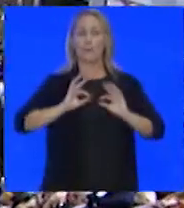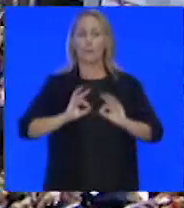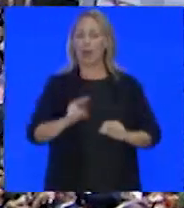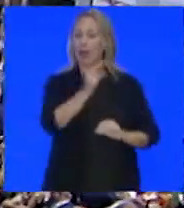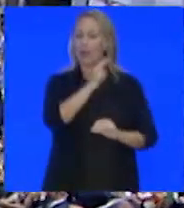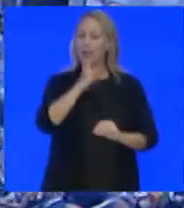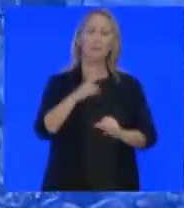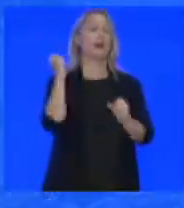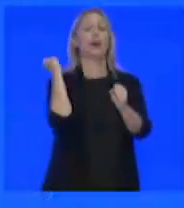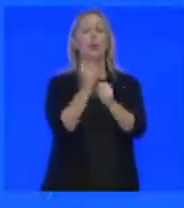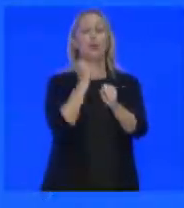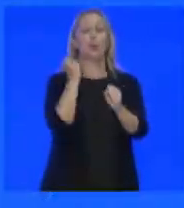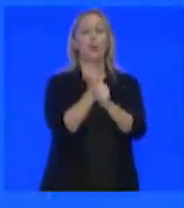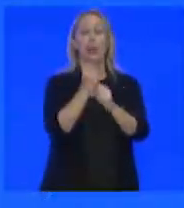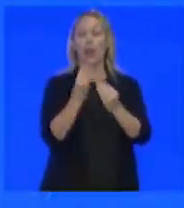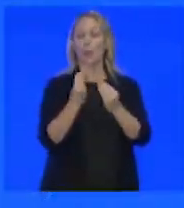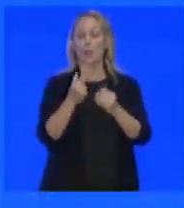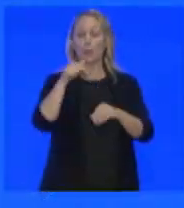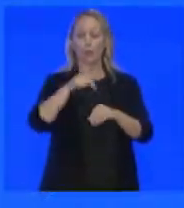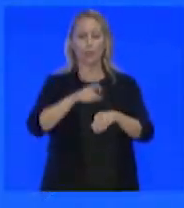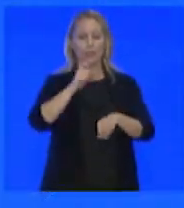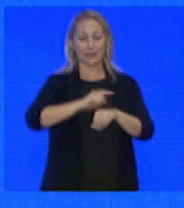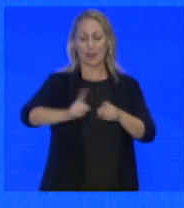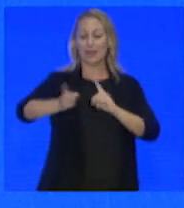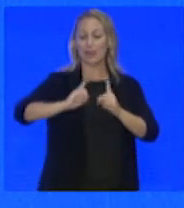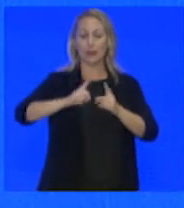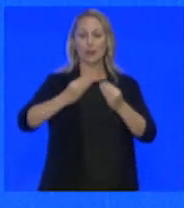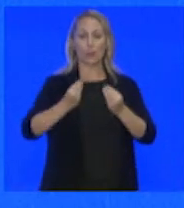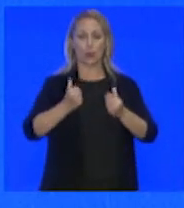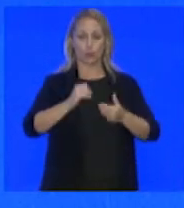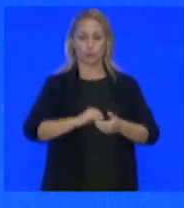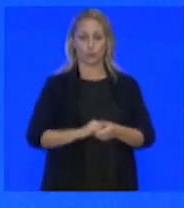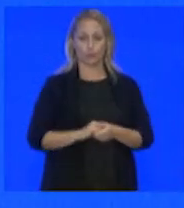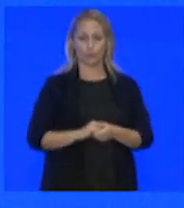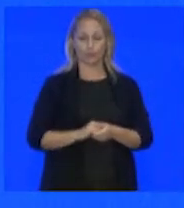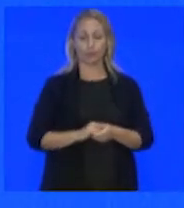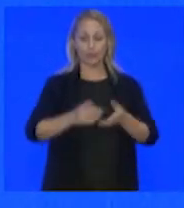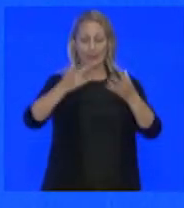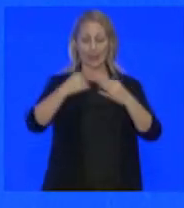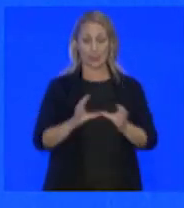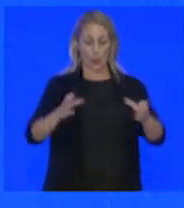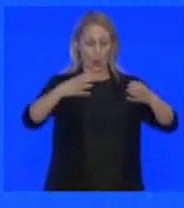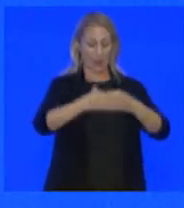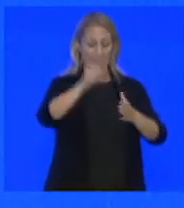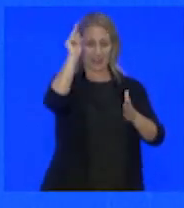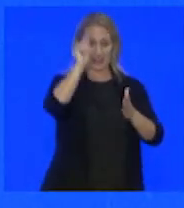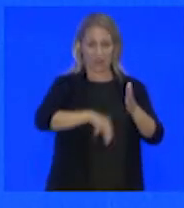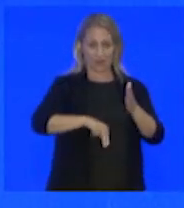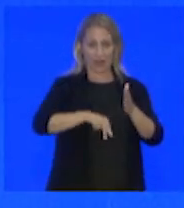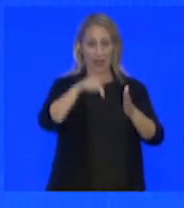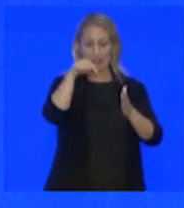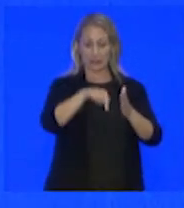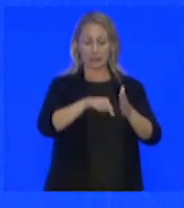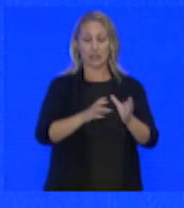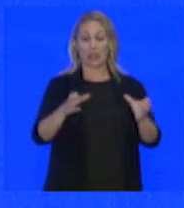εργασίας το σύστημα των συλλογικών διαπραγματεύσεων. Από τις κλαδικές συμβάσεις θα εξαιρούνται πλέον